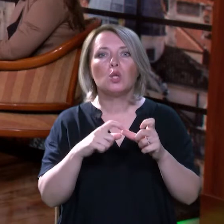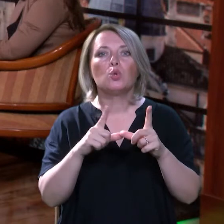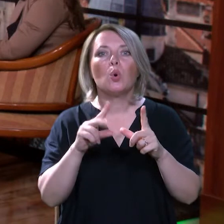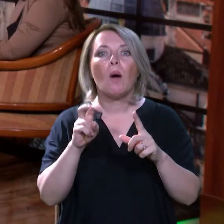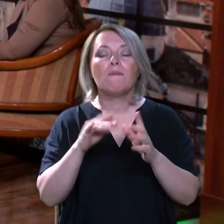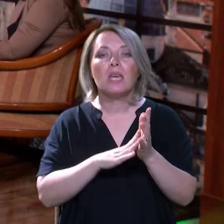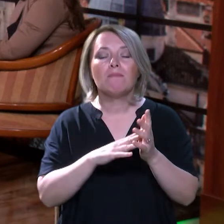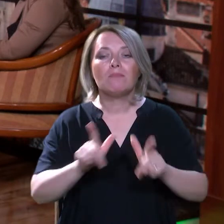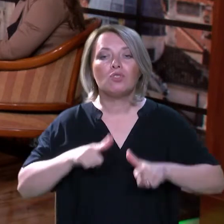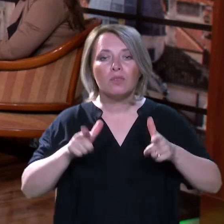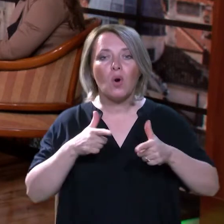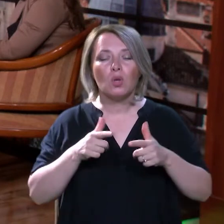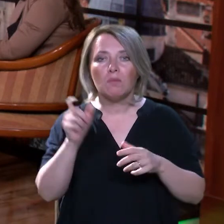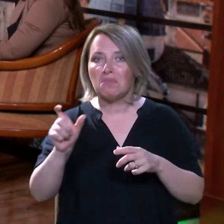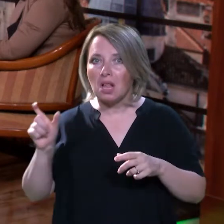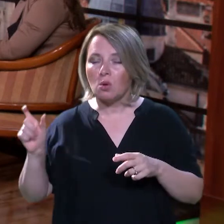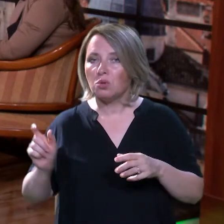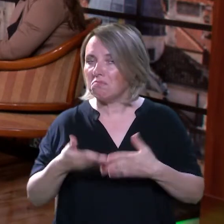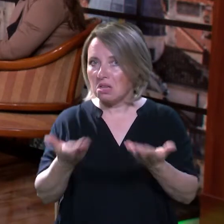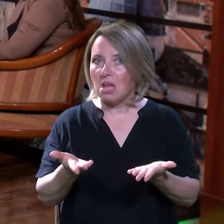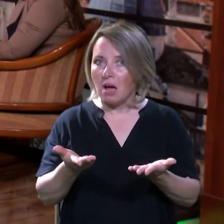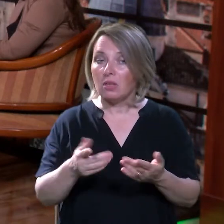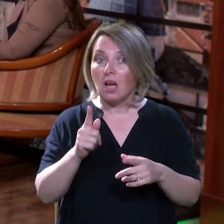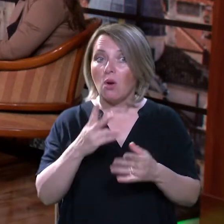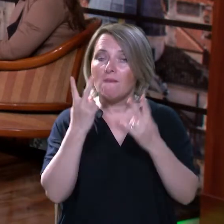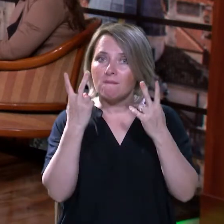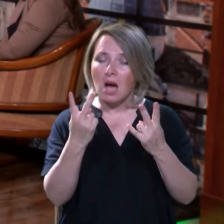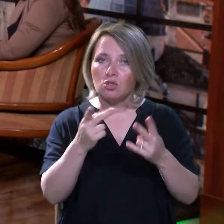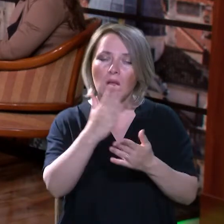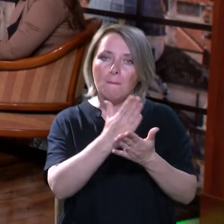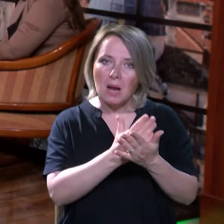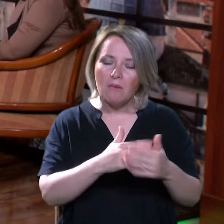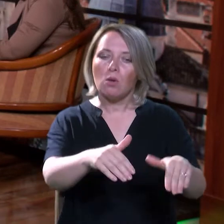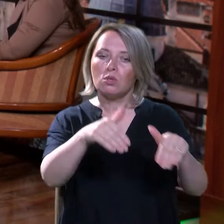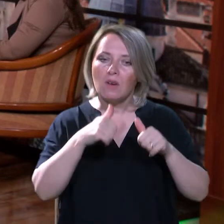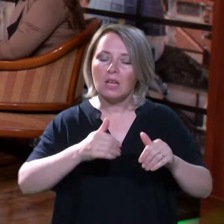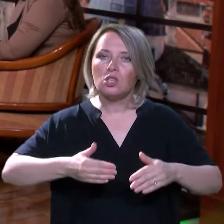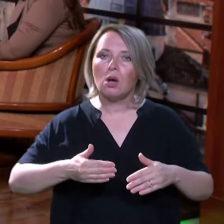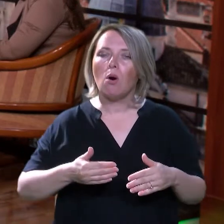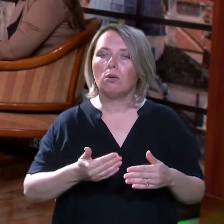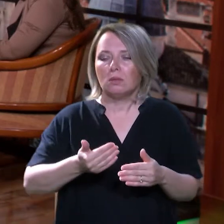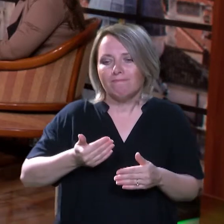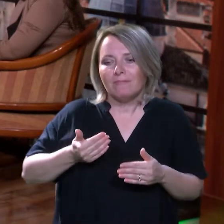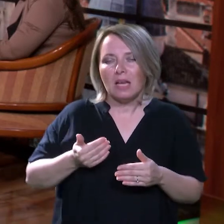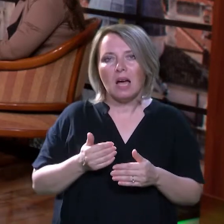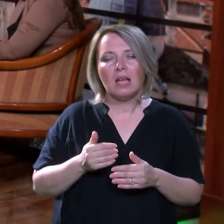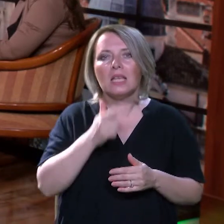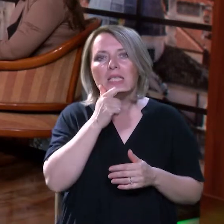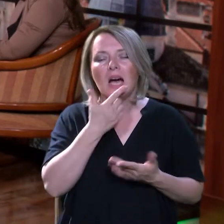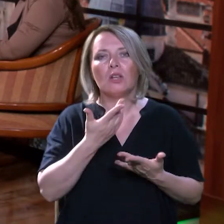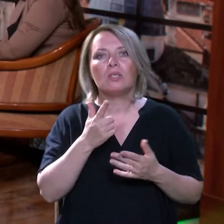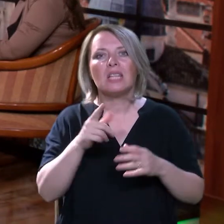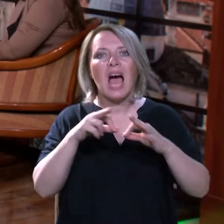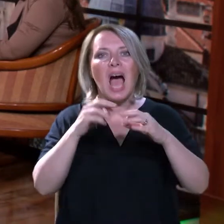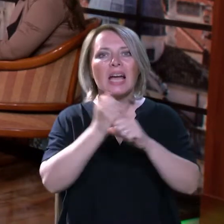onako surovim životom gdje ljudi ne popuštaju. Tako je važno ta pravila usvajati od najranije dobi. Ta agresivnost